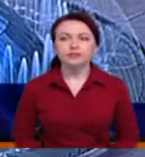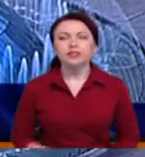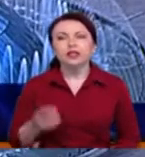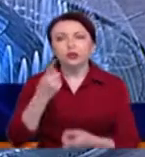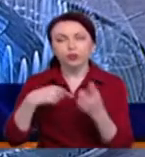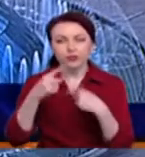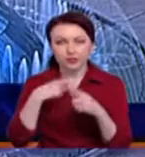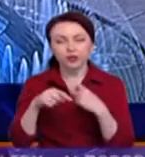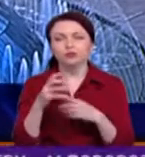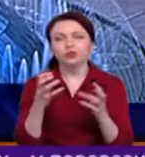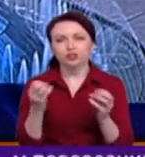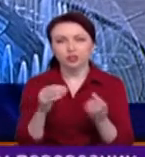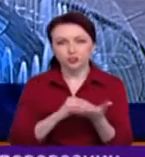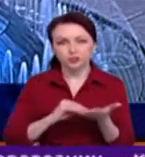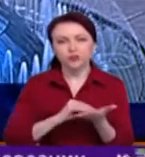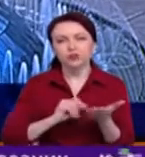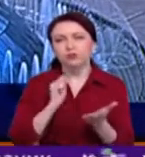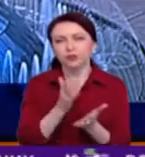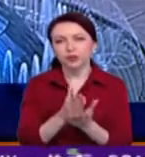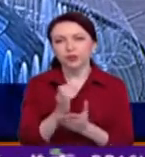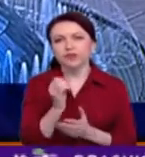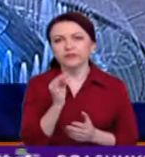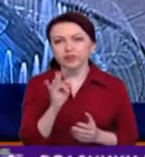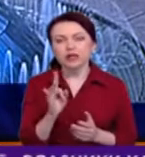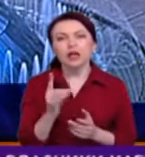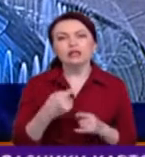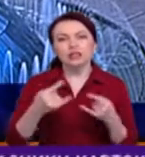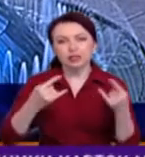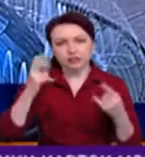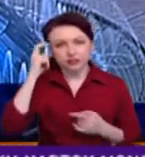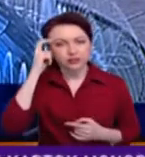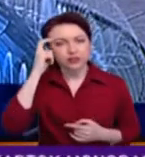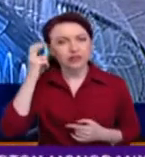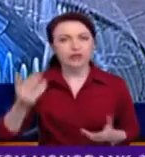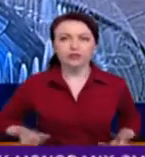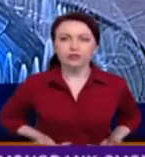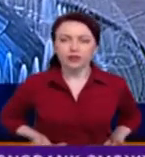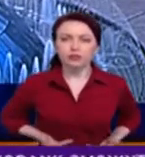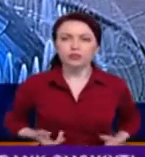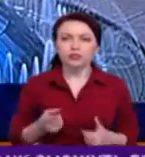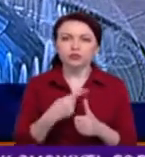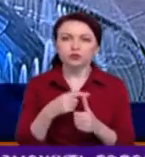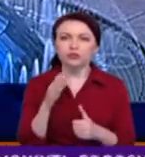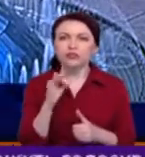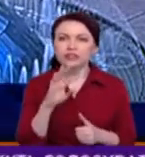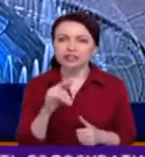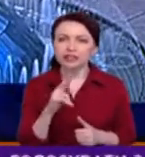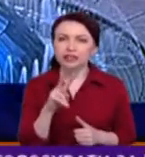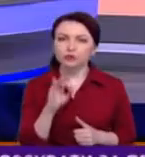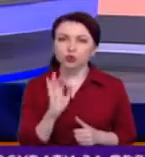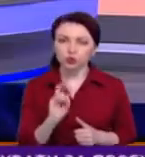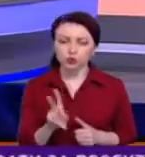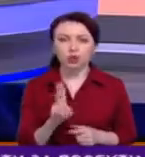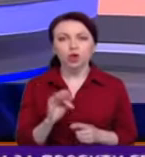Повертаємося в студію і ще раз нагадую, що в прямому ефірі працює телеканал «Київ». Це проект «Київ Лайф». Мене звуть Василь Климчук. У нас в гостях Ігор Алєксєєв і